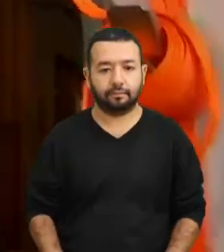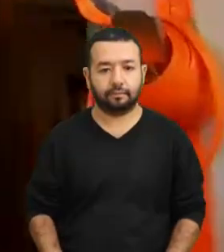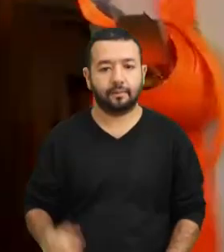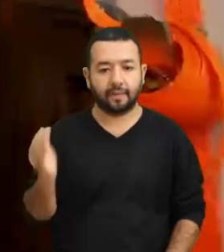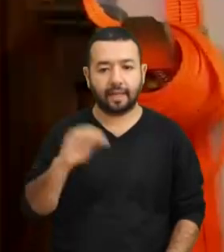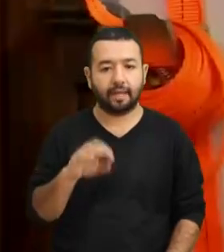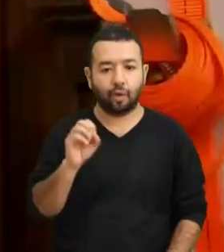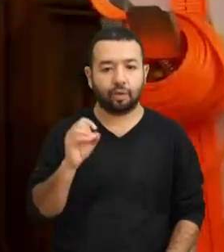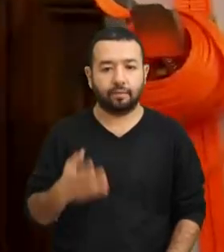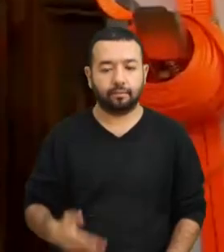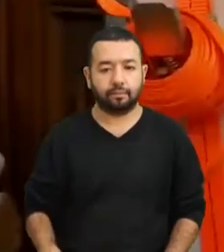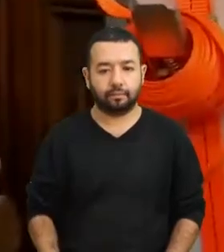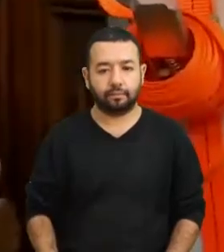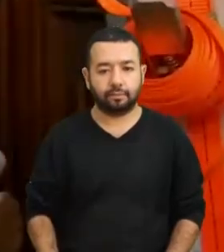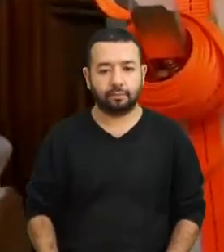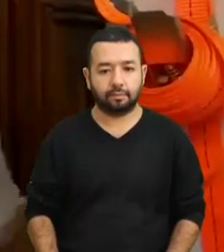Geldiler hocam.